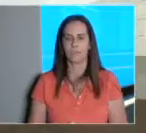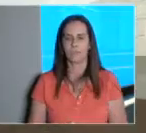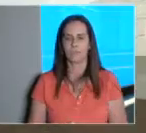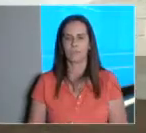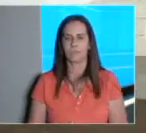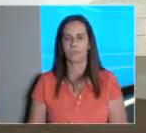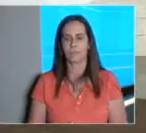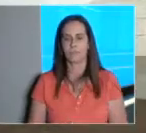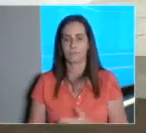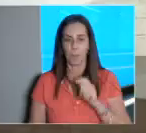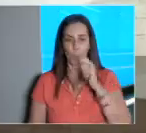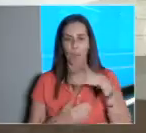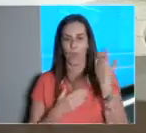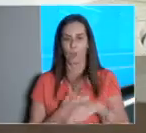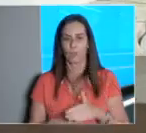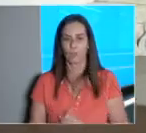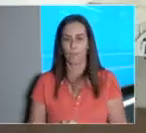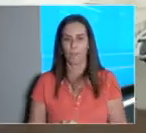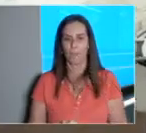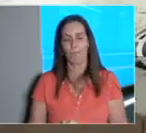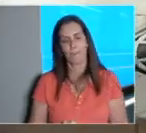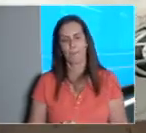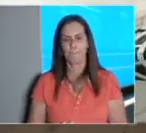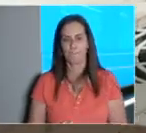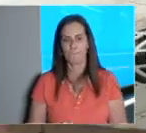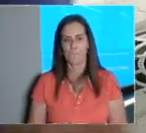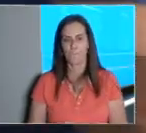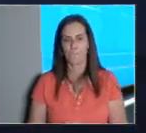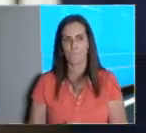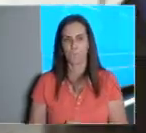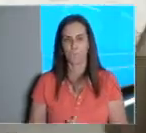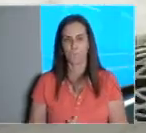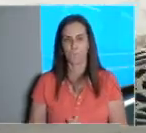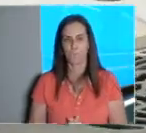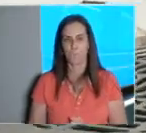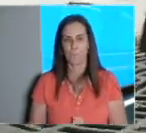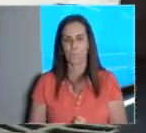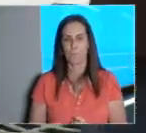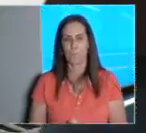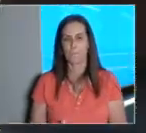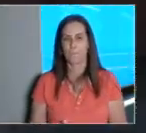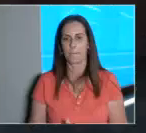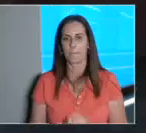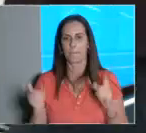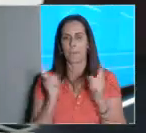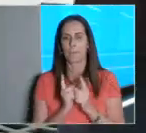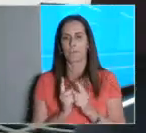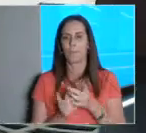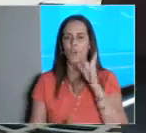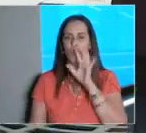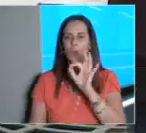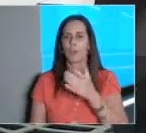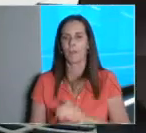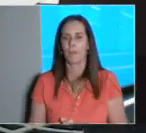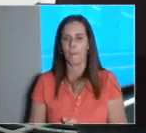לאדון. מרואיין אחרון שלנו להיום. היית נהדרת נפלאה. בוא, בבקשה. בבקשה, בוא תעמוד בין שנינו. ממש בקצרה, מה שמו של